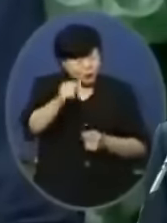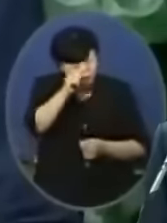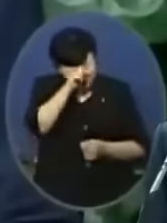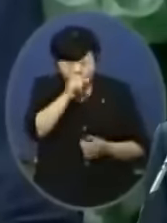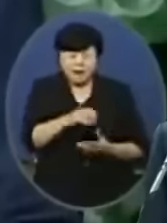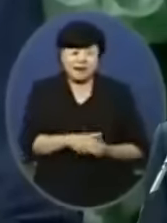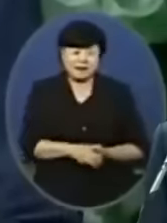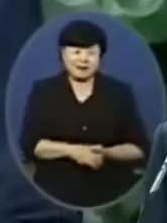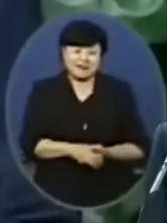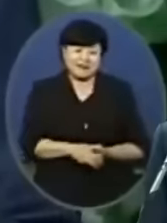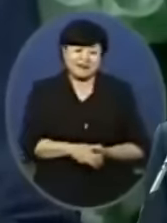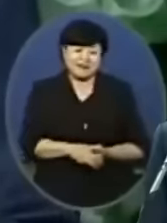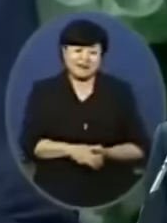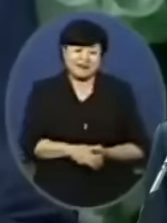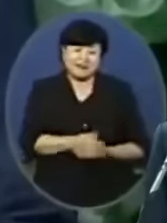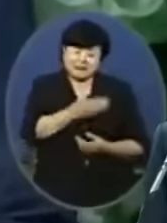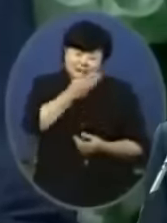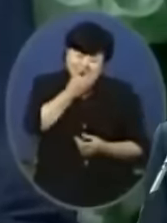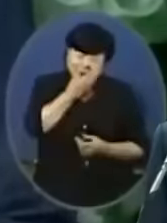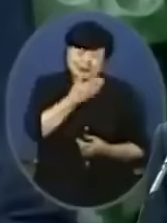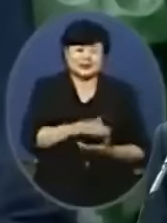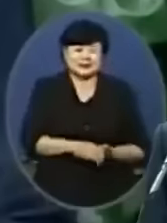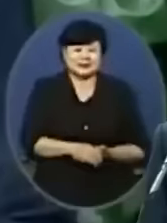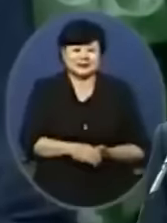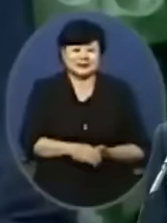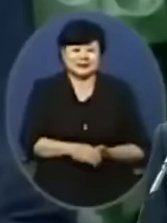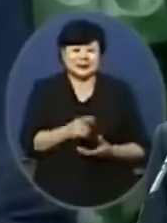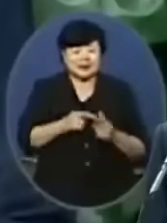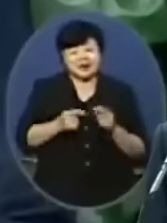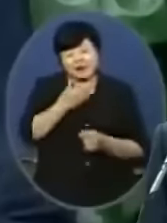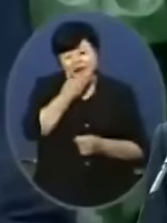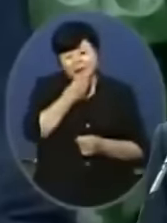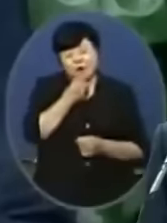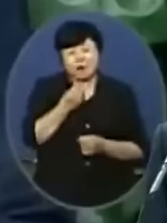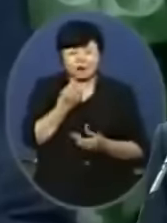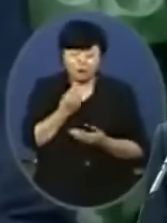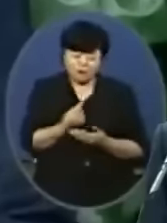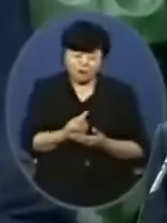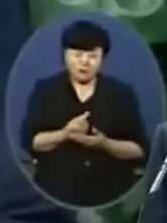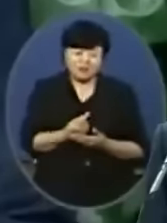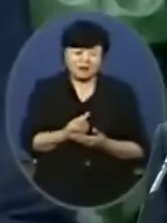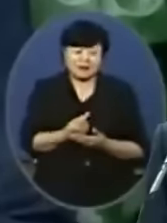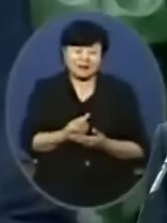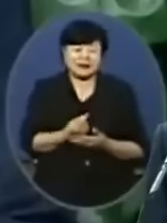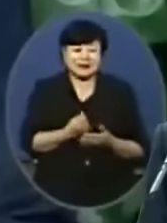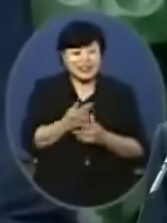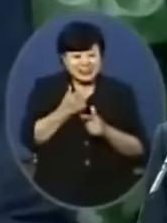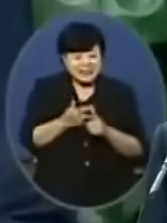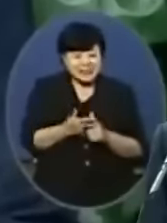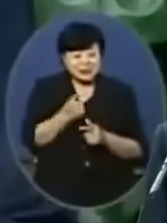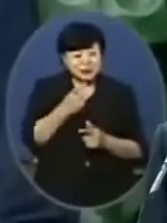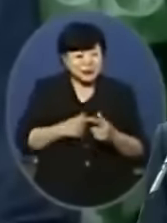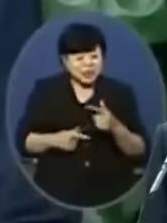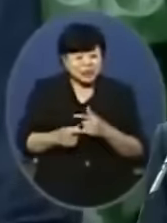것입니다. 귀여워지고 더 행복해지고 그러므로 예수님보다 더 귀한 분은